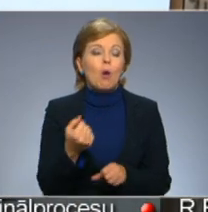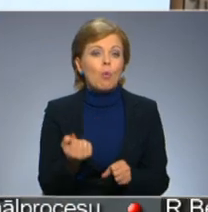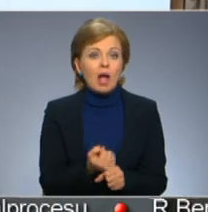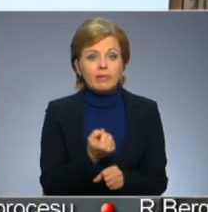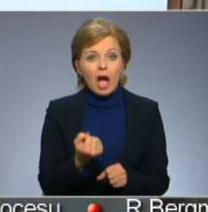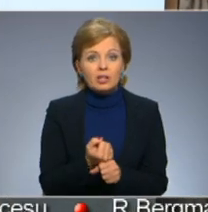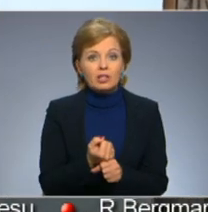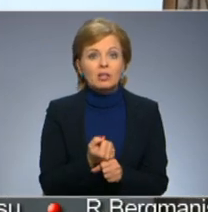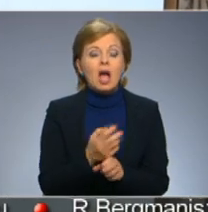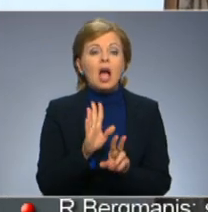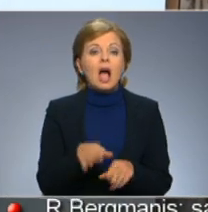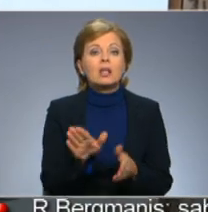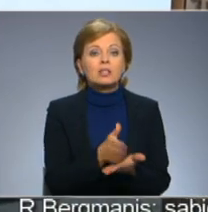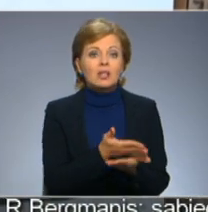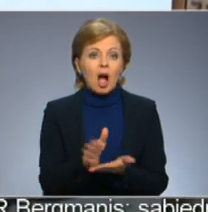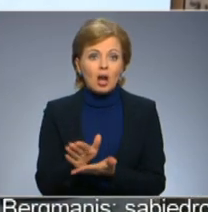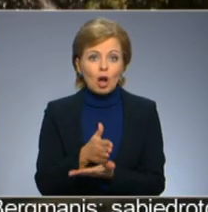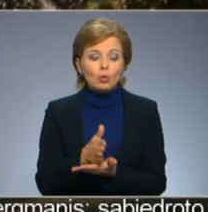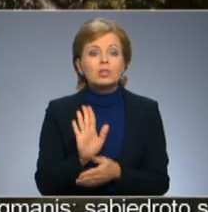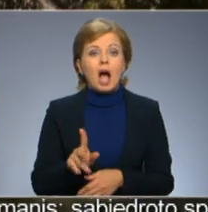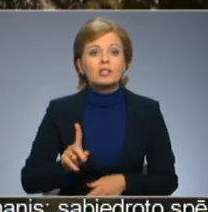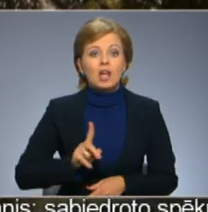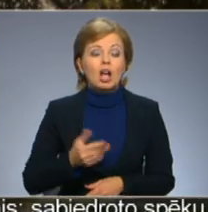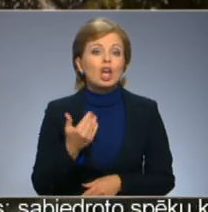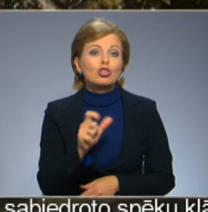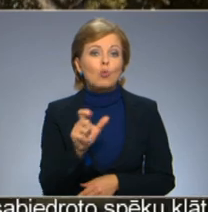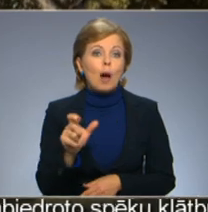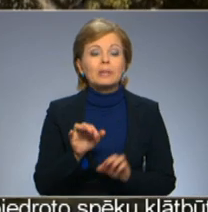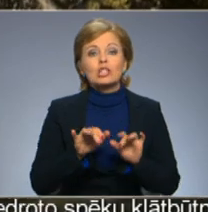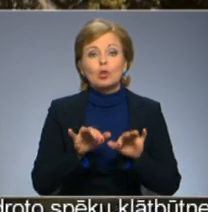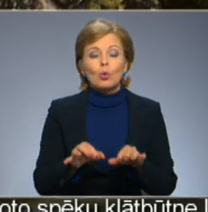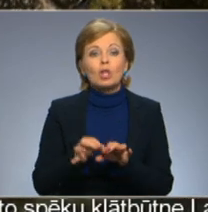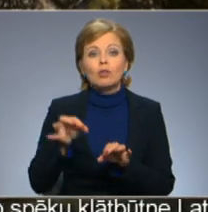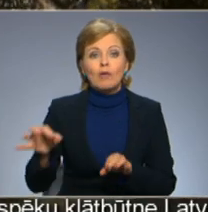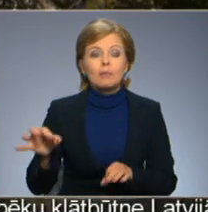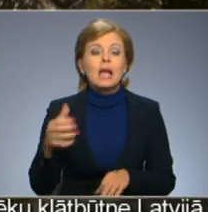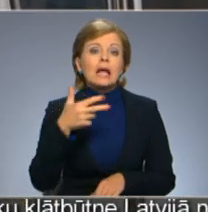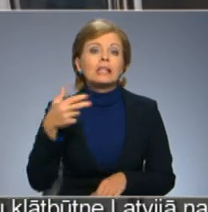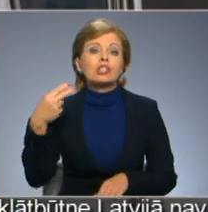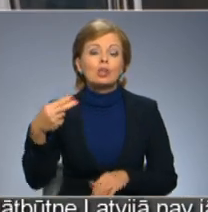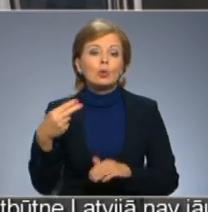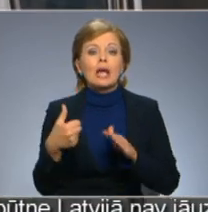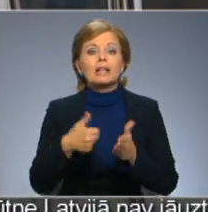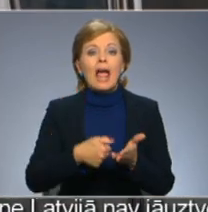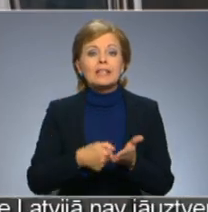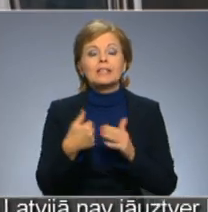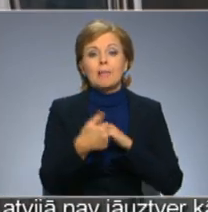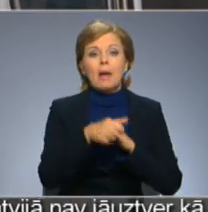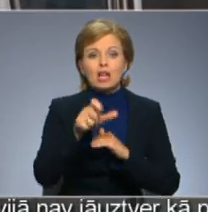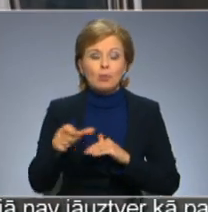viņi sakārtos un kā viņi sargās. Šobrīd Skrundas novadā ir 322 reģistrēti bezdarbnieki, tas ir